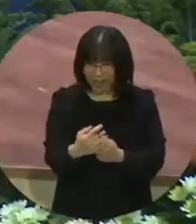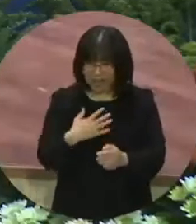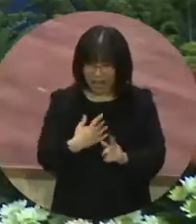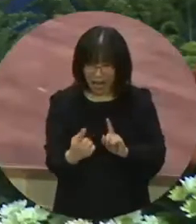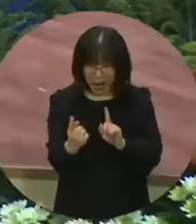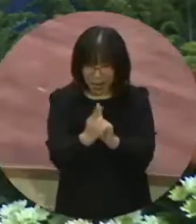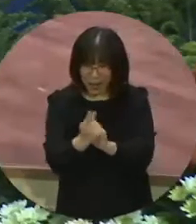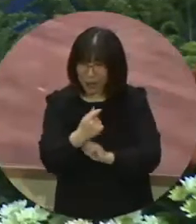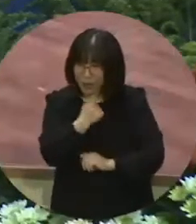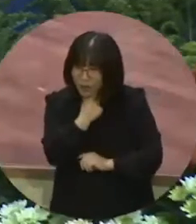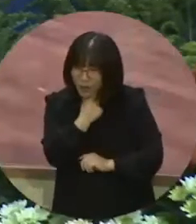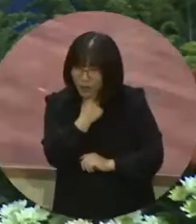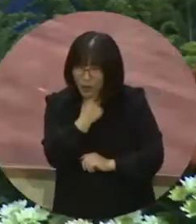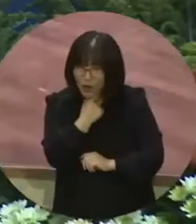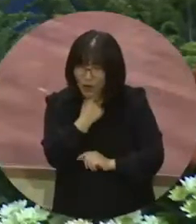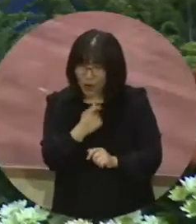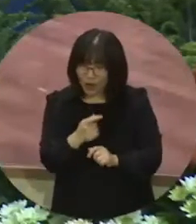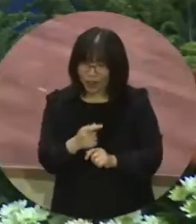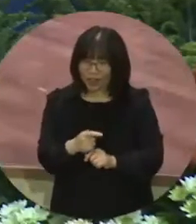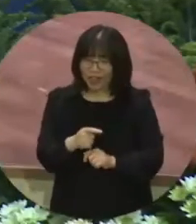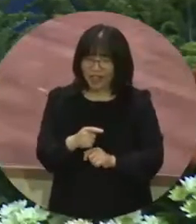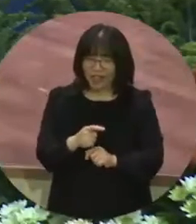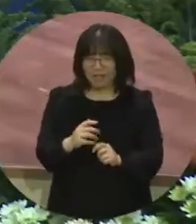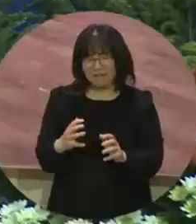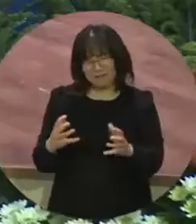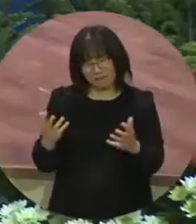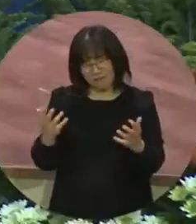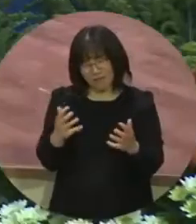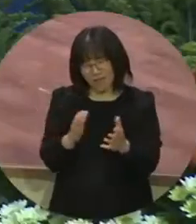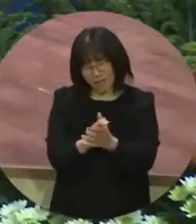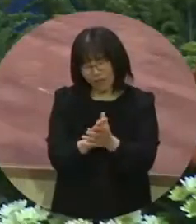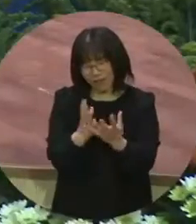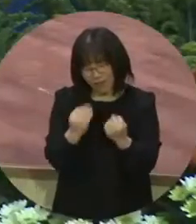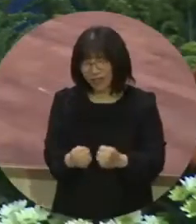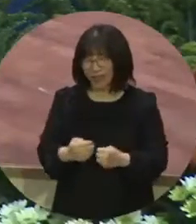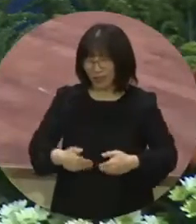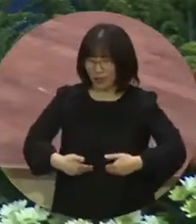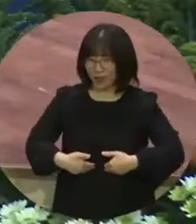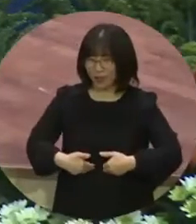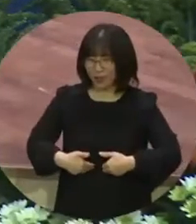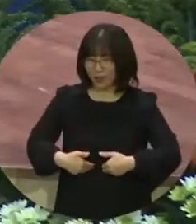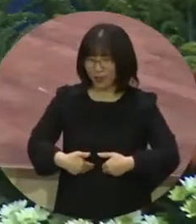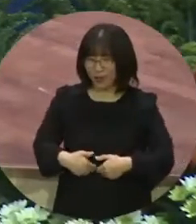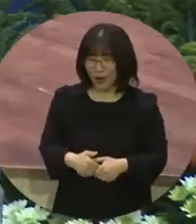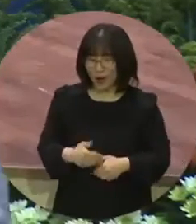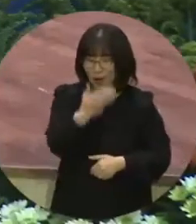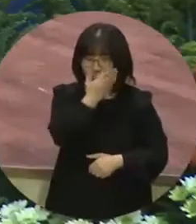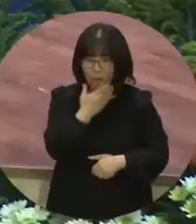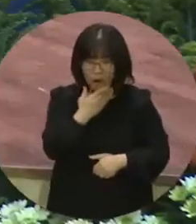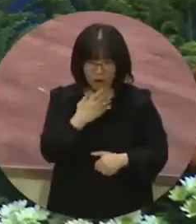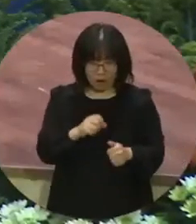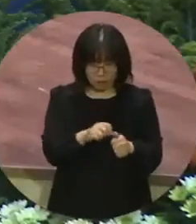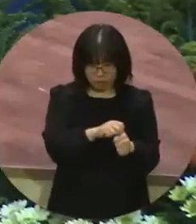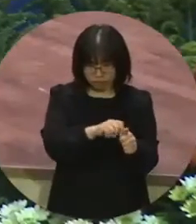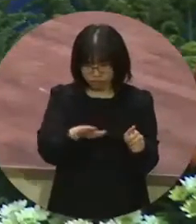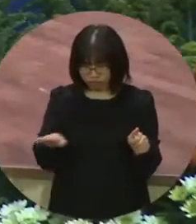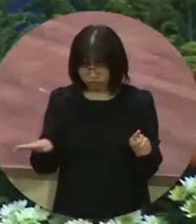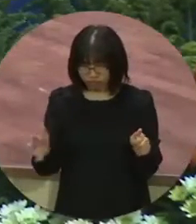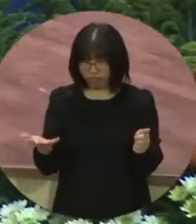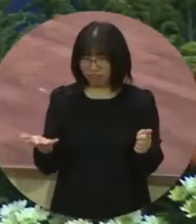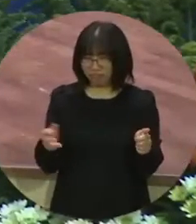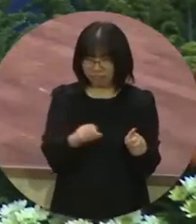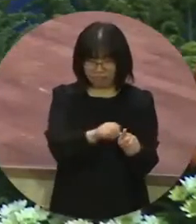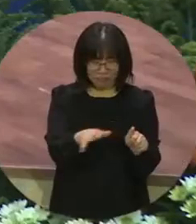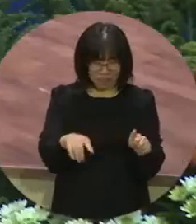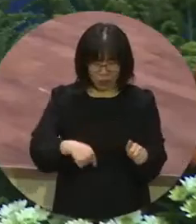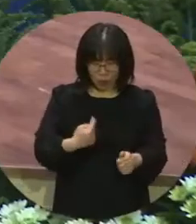주위에 동역자들이 많습니까? 그 많아야 돼요. 그게 복음 체질이란 증거예요. 근데 아무도 없어. 아무도